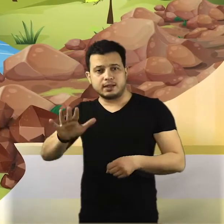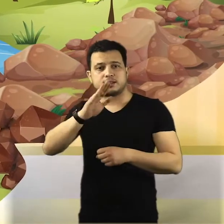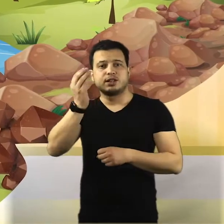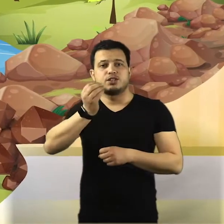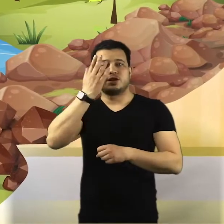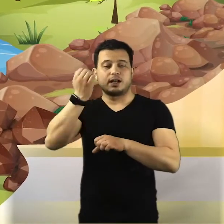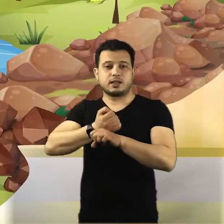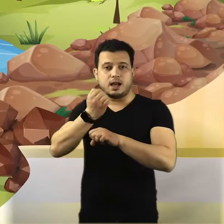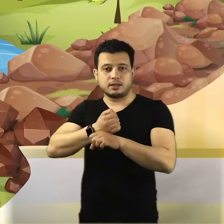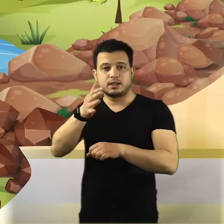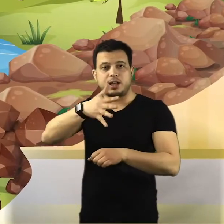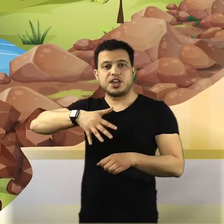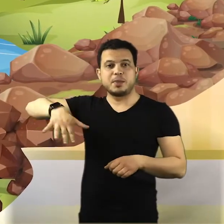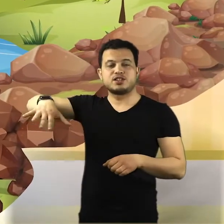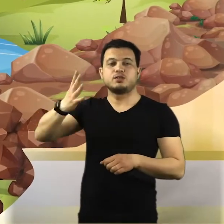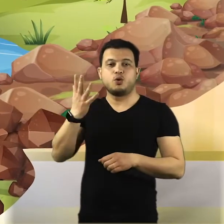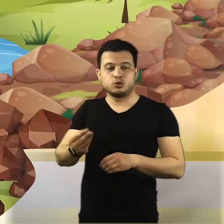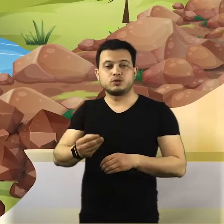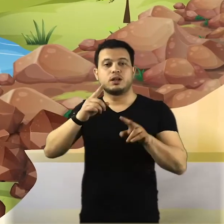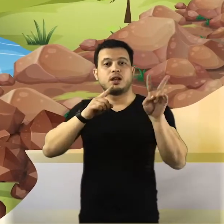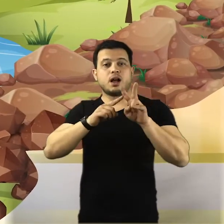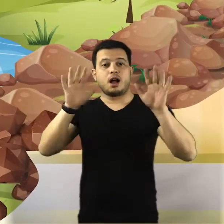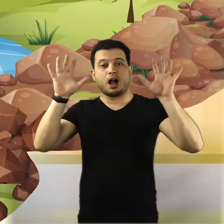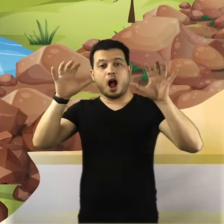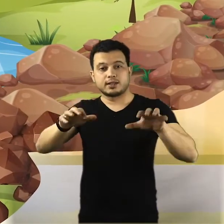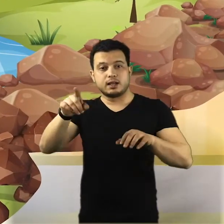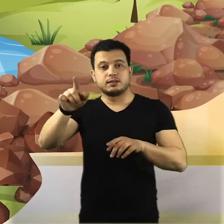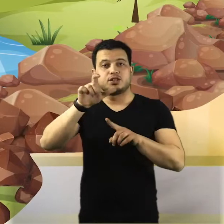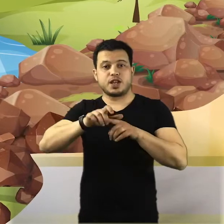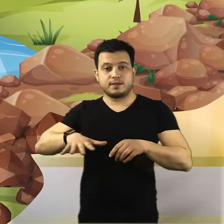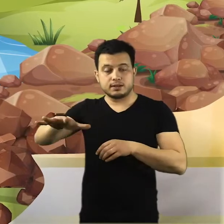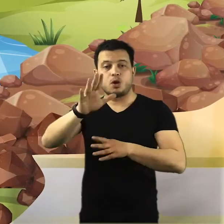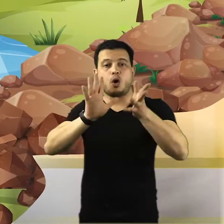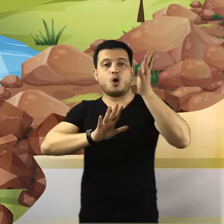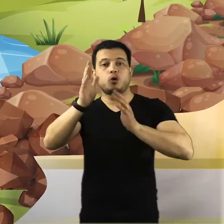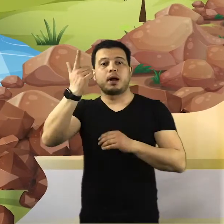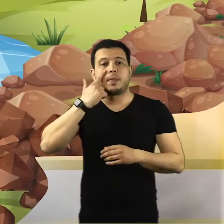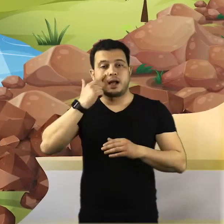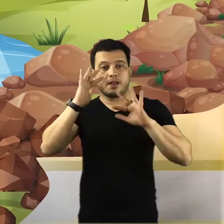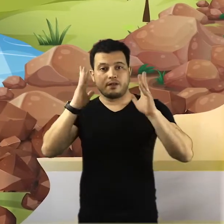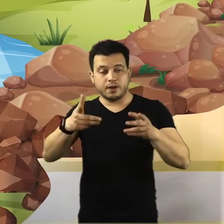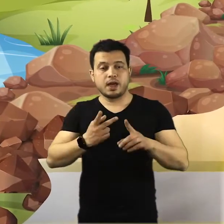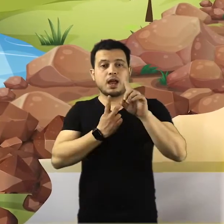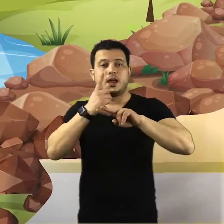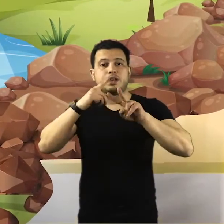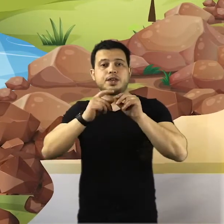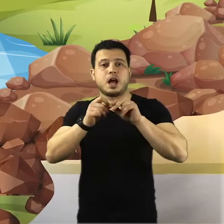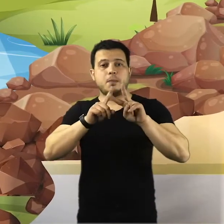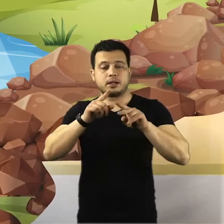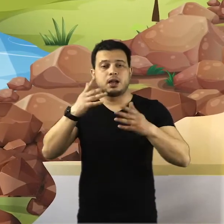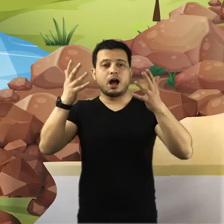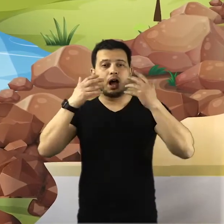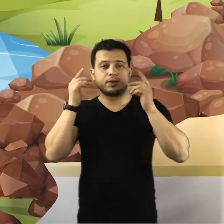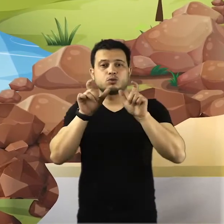yer alır Kartal Gölü ve çevresi Orman Bakanlığı Milli Parklar ve Yaban Hayvanı Koruma Genel Müdürlüğü